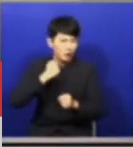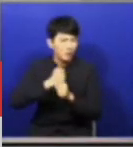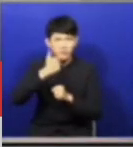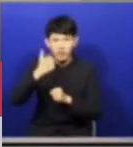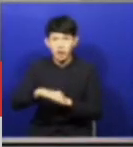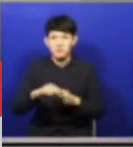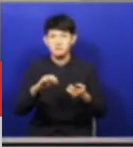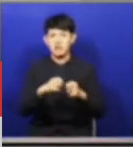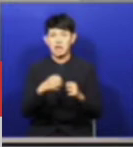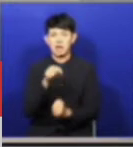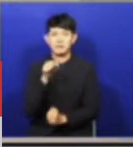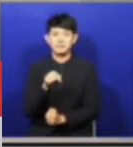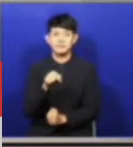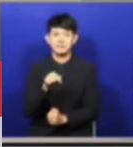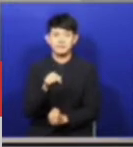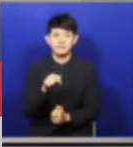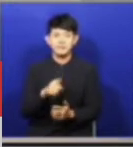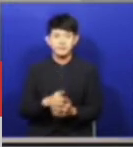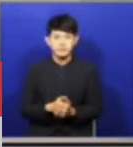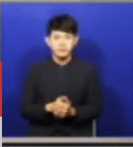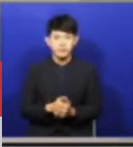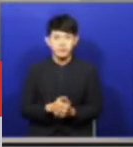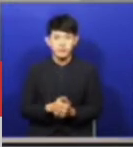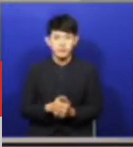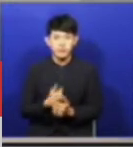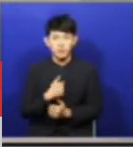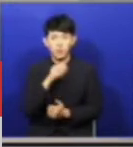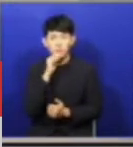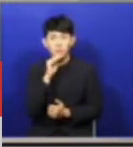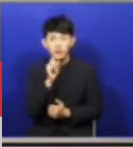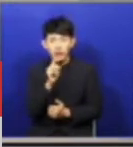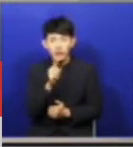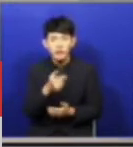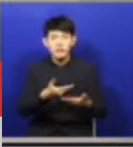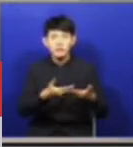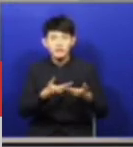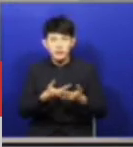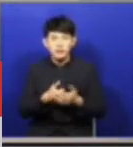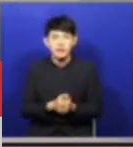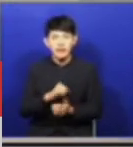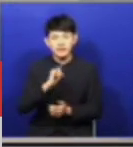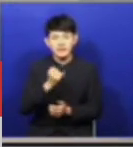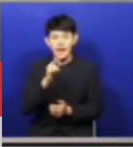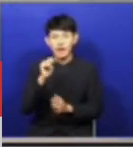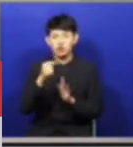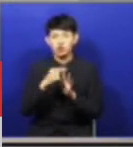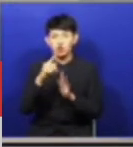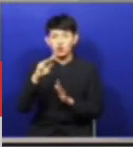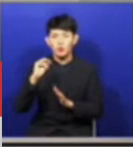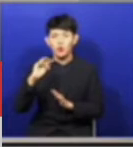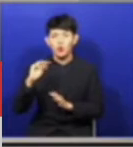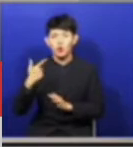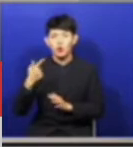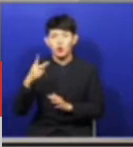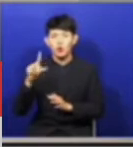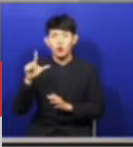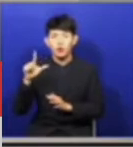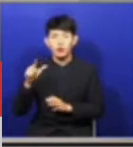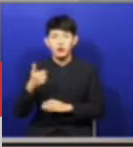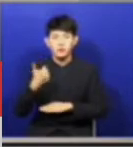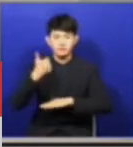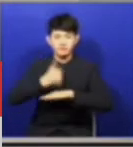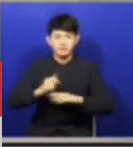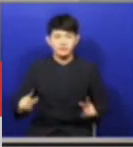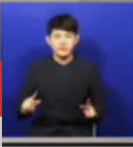าแบบนี้แหละครับผมเรียกท่านขอเชิญท่านหม่อมราชวงศ์จตุมงคลโสนกุลรัฐมนตรีว่าการกระทรว